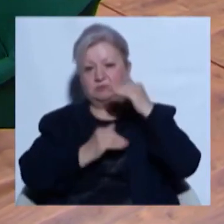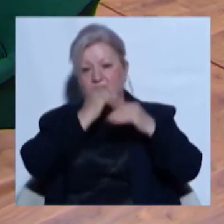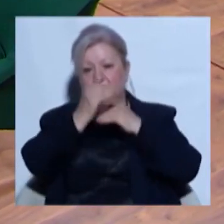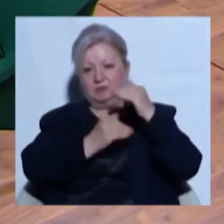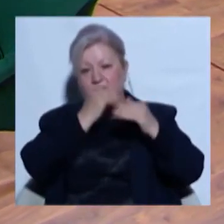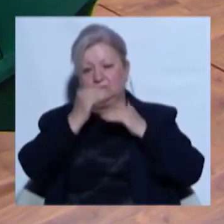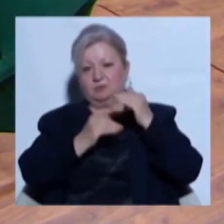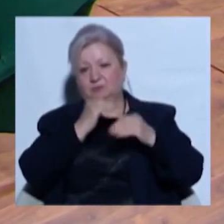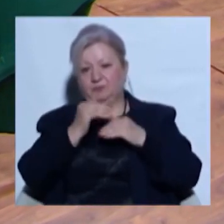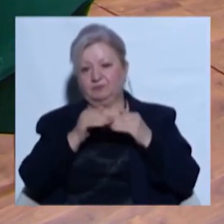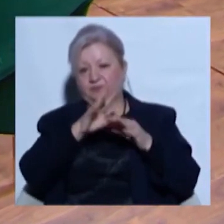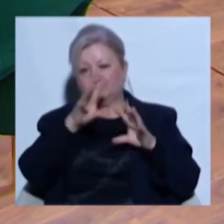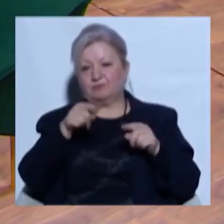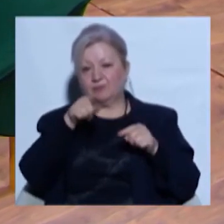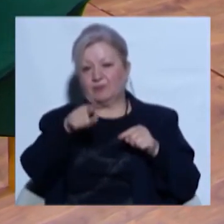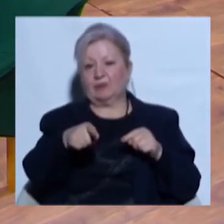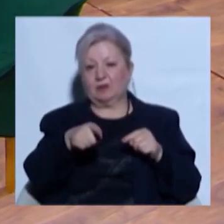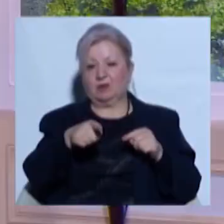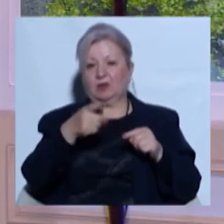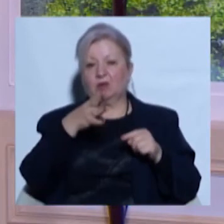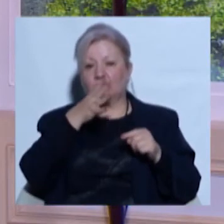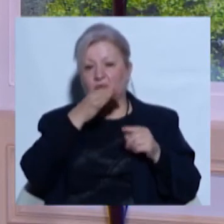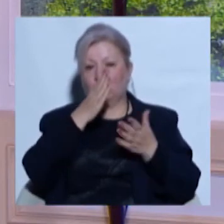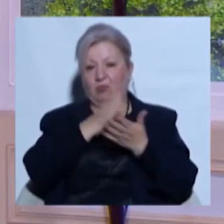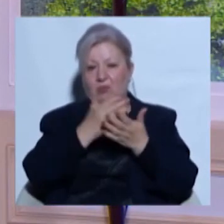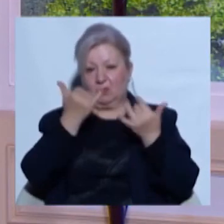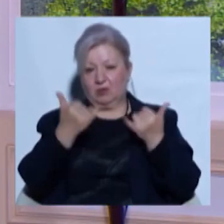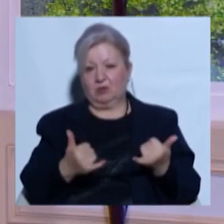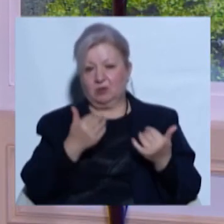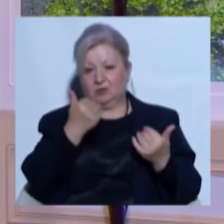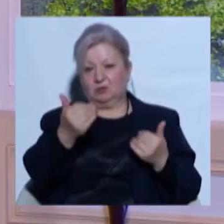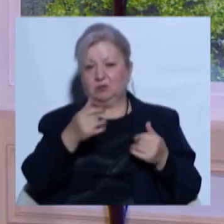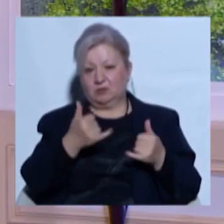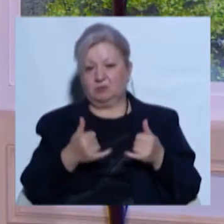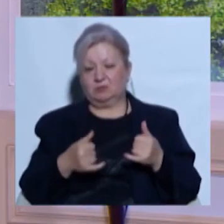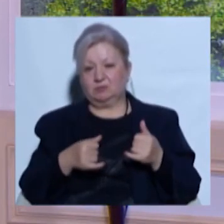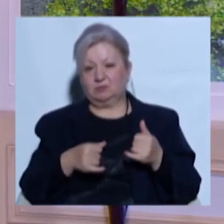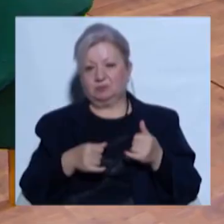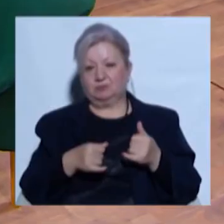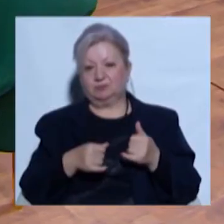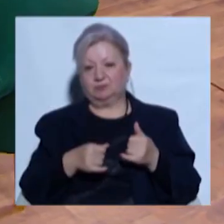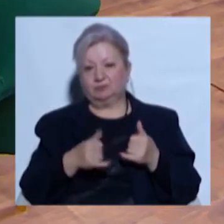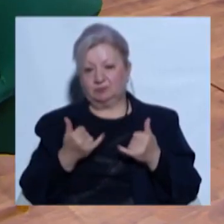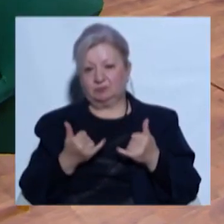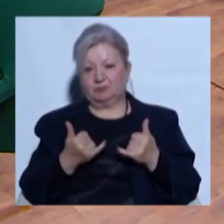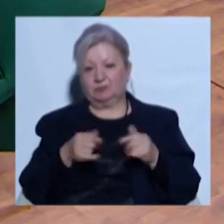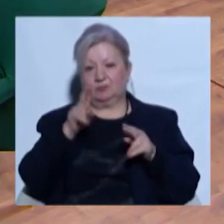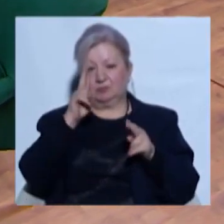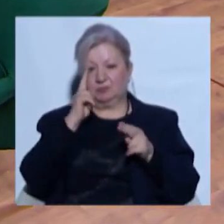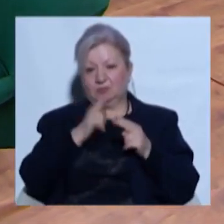და თქვენი დროაო ახლა, როგორც ერთ სიმღერაში ამბობენ, აისია ზუსტად. Ამით